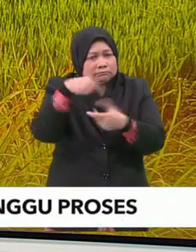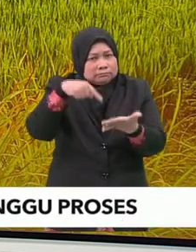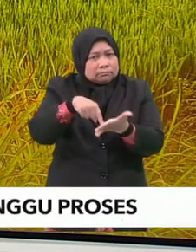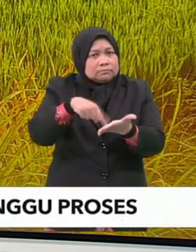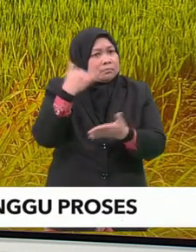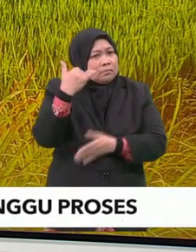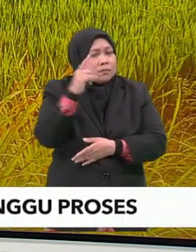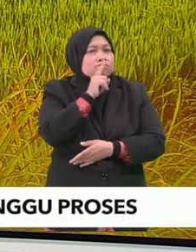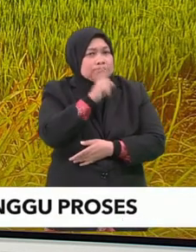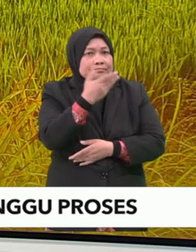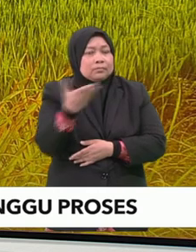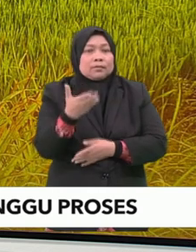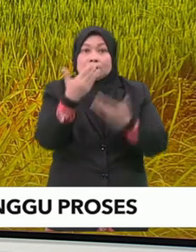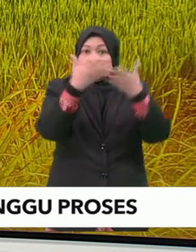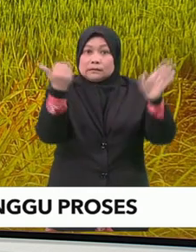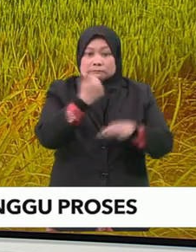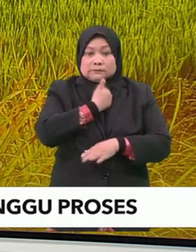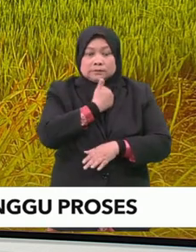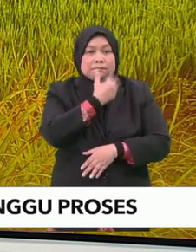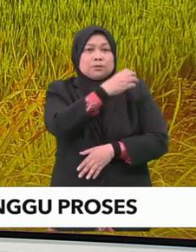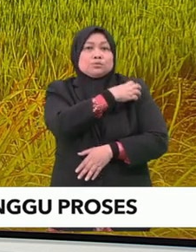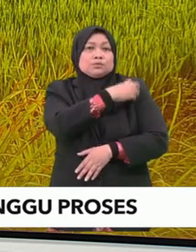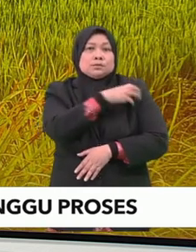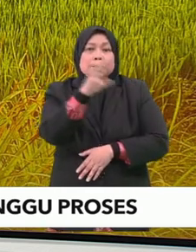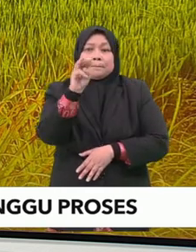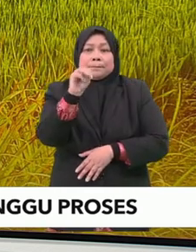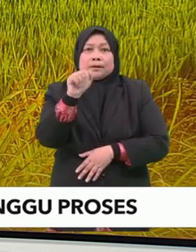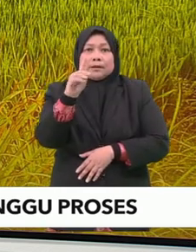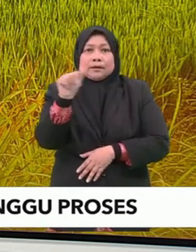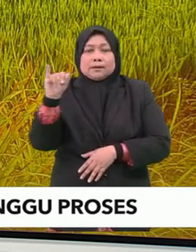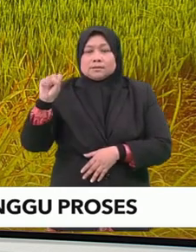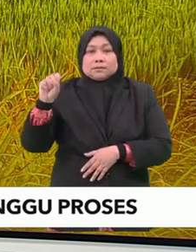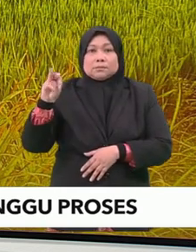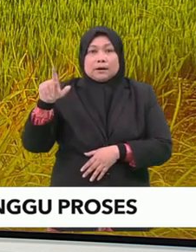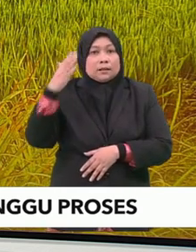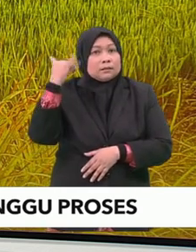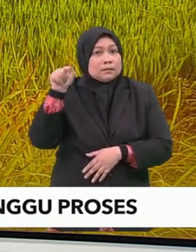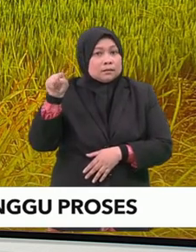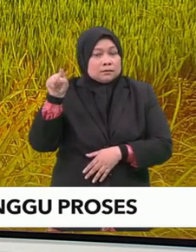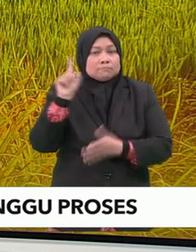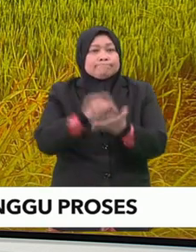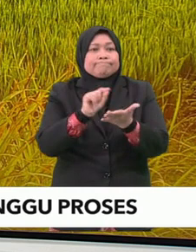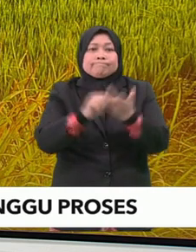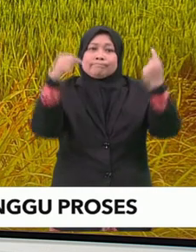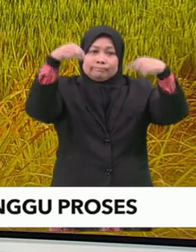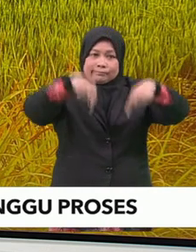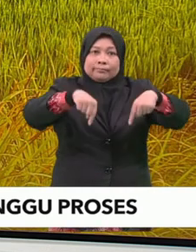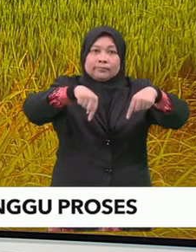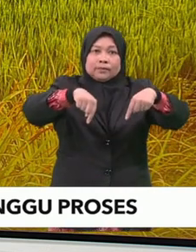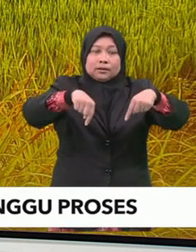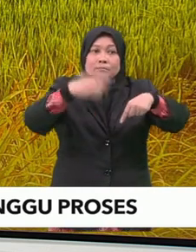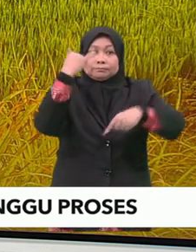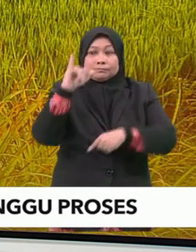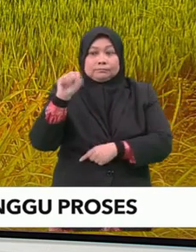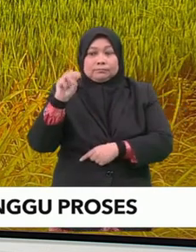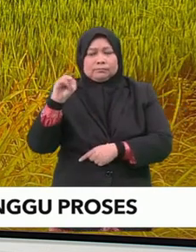ini perkara itu didedahkan sendiri oleh pengerusi Mada Datuk Ismail salh dalam sidang media hari ini menurut